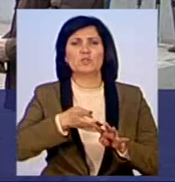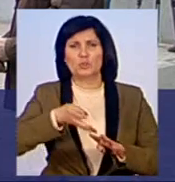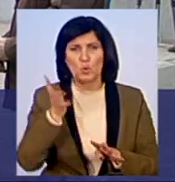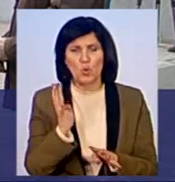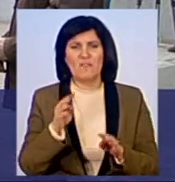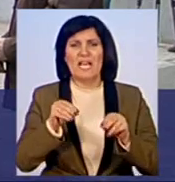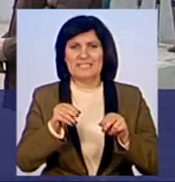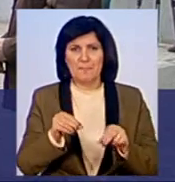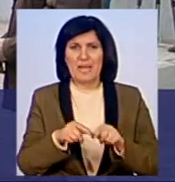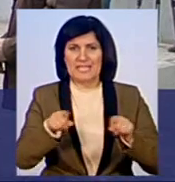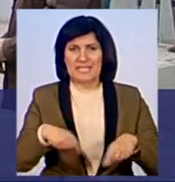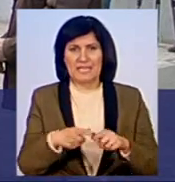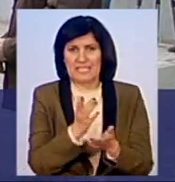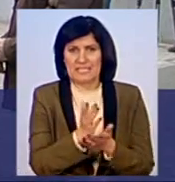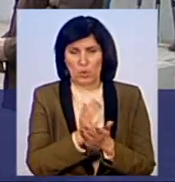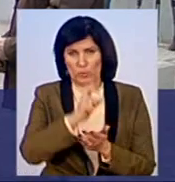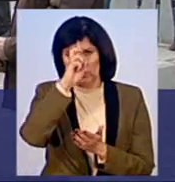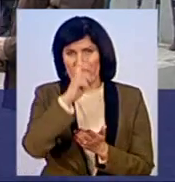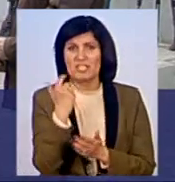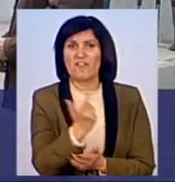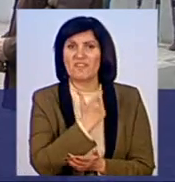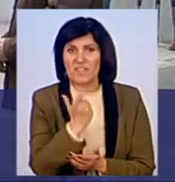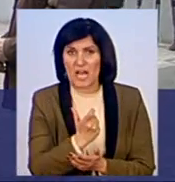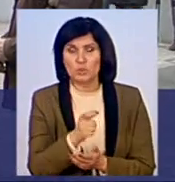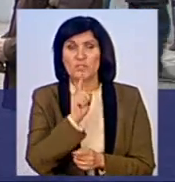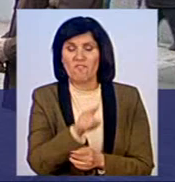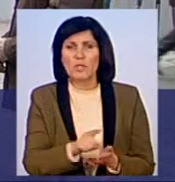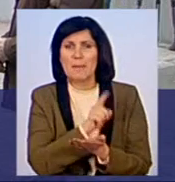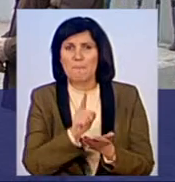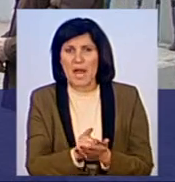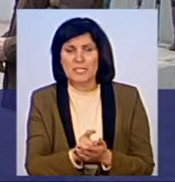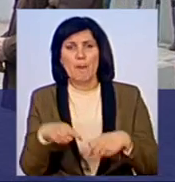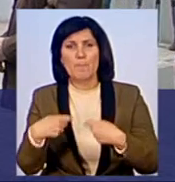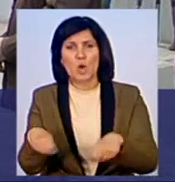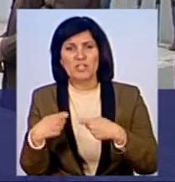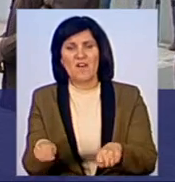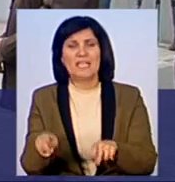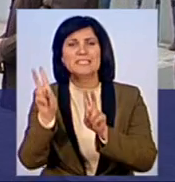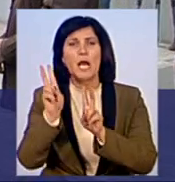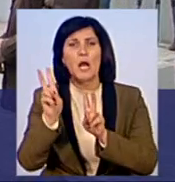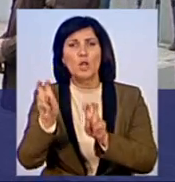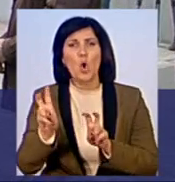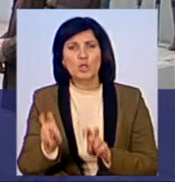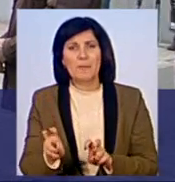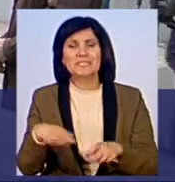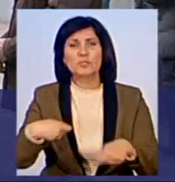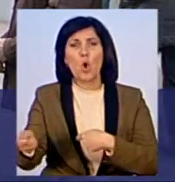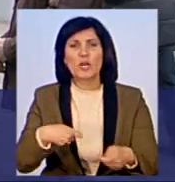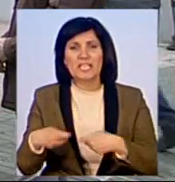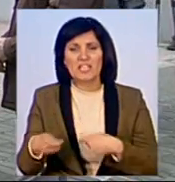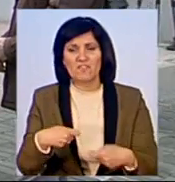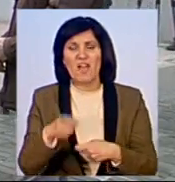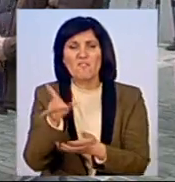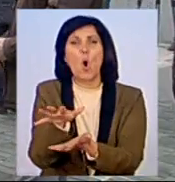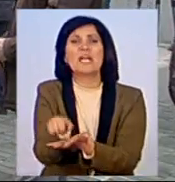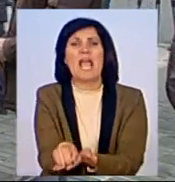першочергово земельні ділянки, які знаходяться у державній власності, вони мають продаватися лотами з торгів в